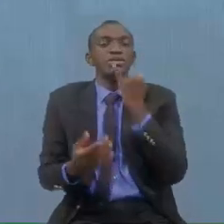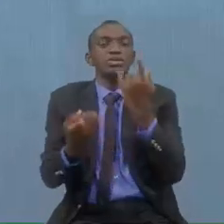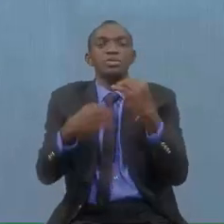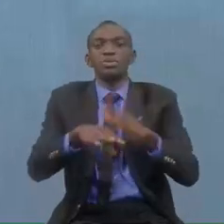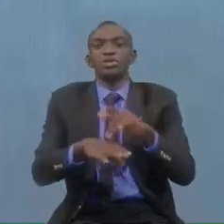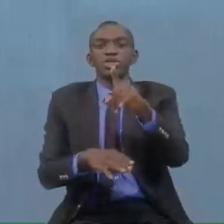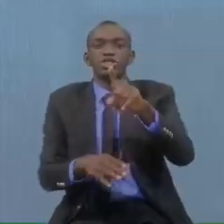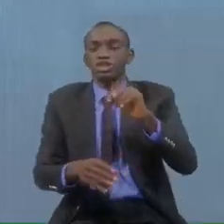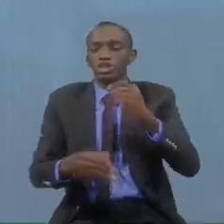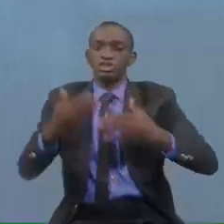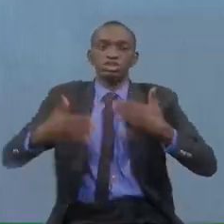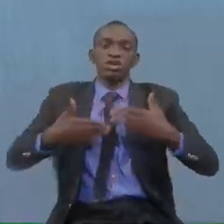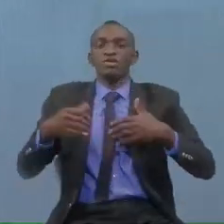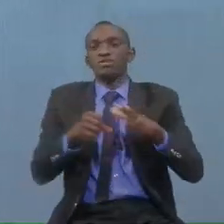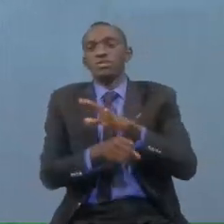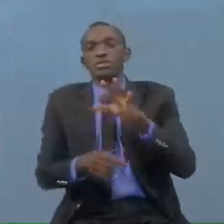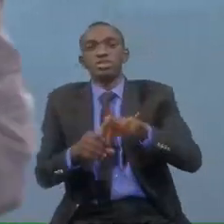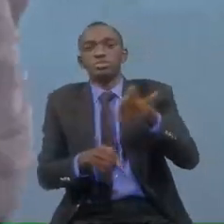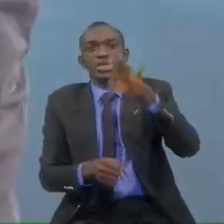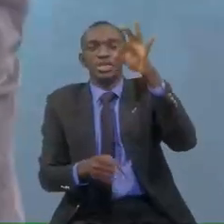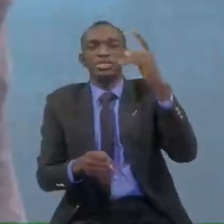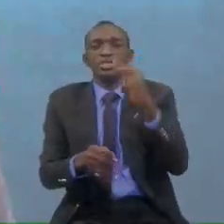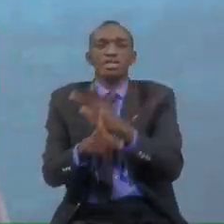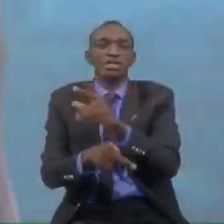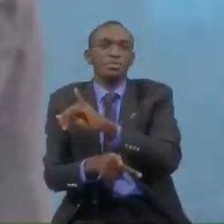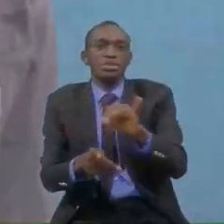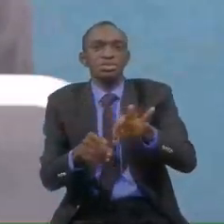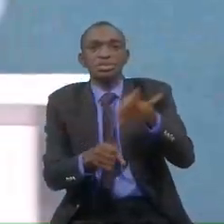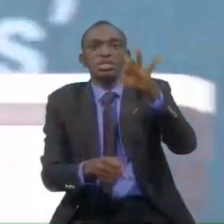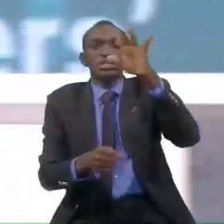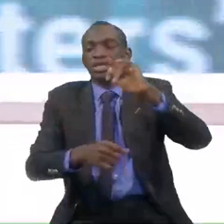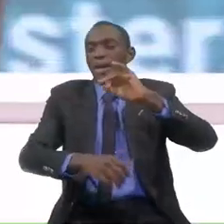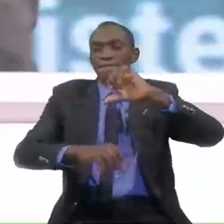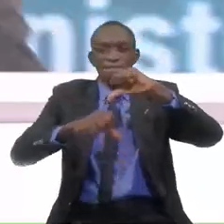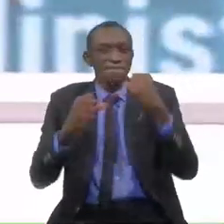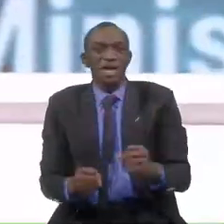qui affranchit, l'esprit de force et l'esprit qui nourrit.